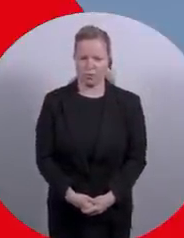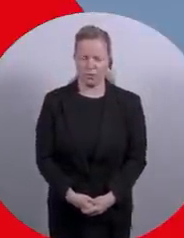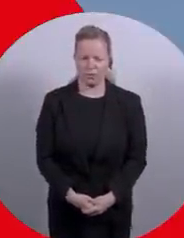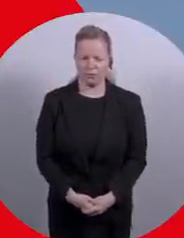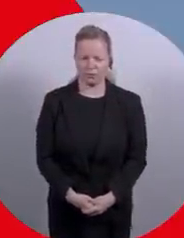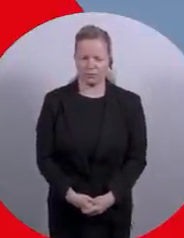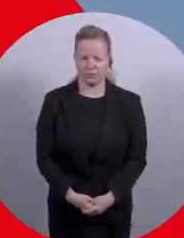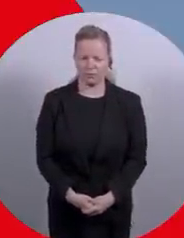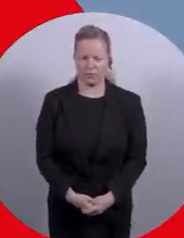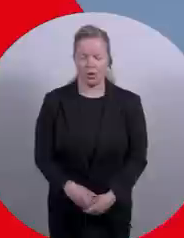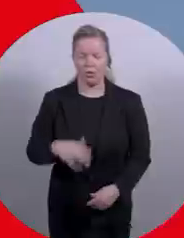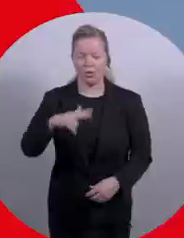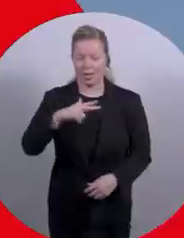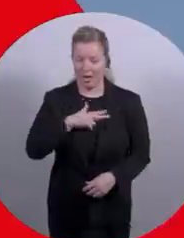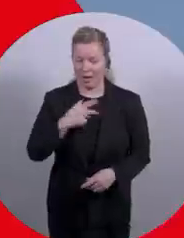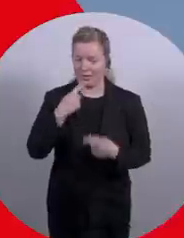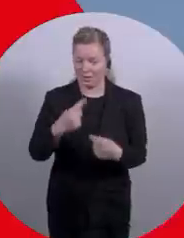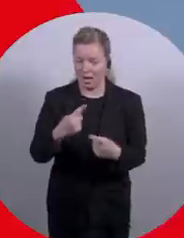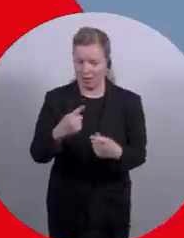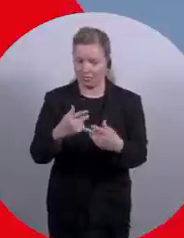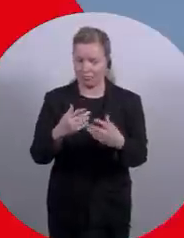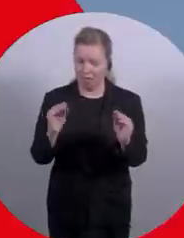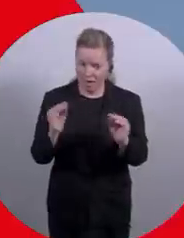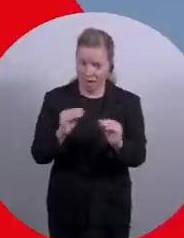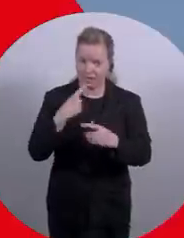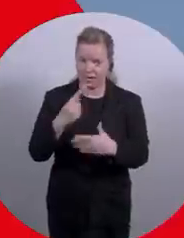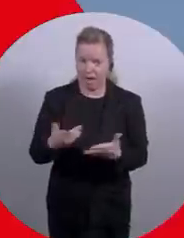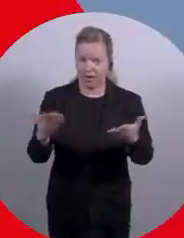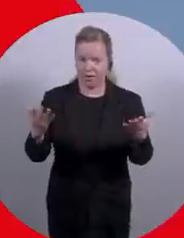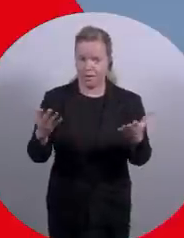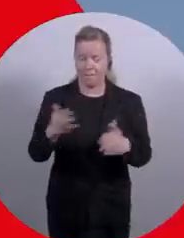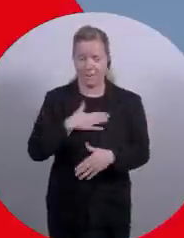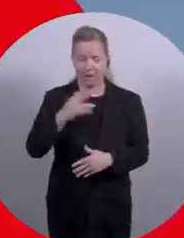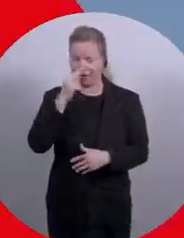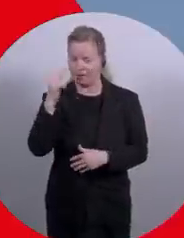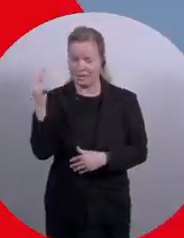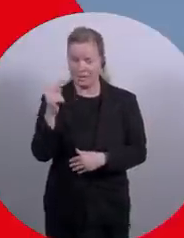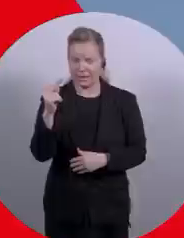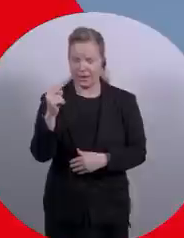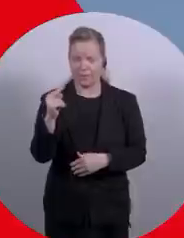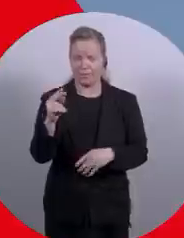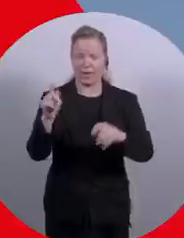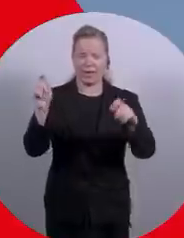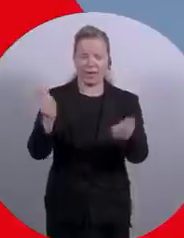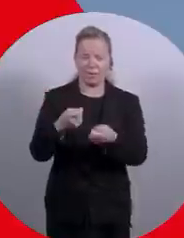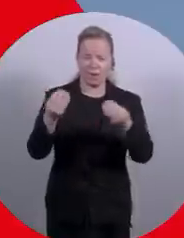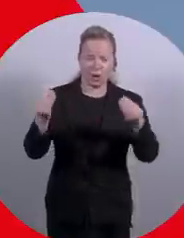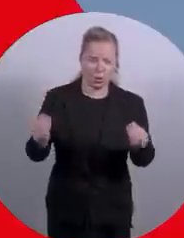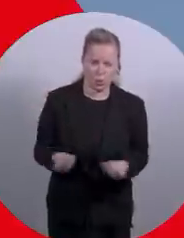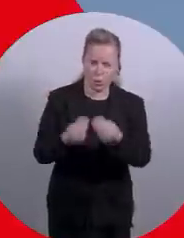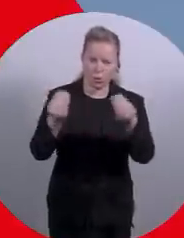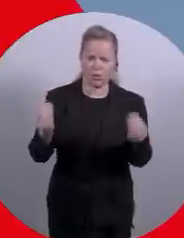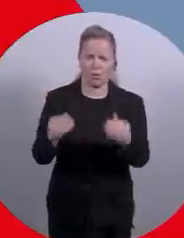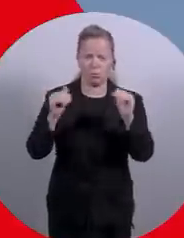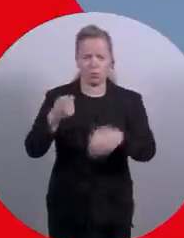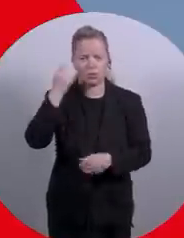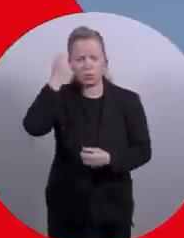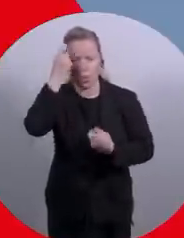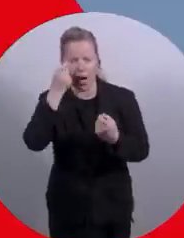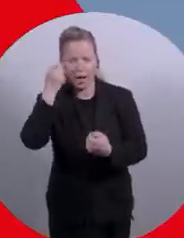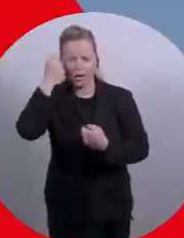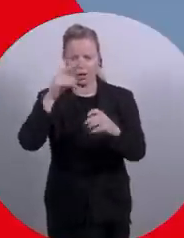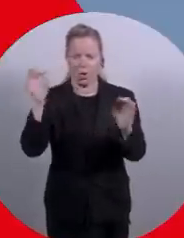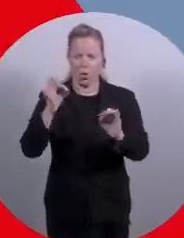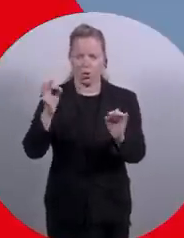und ich sag's euch auch ehrlich wie sie ist es gibt aus meiner Sicht überhaupt kein Grund sich in irgendeiner Form Sorgen zu machen oder in